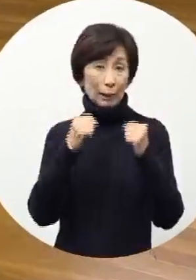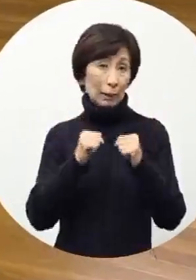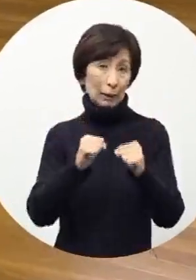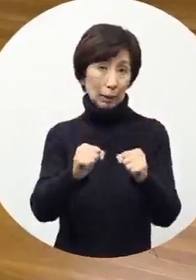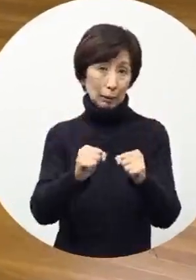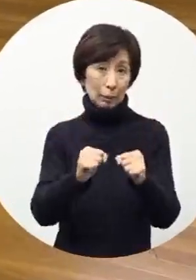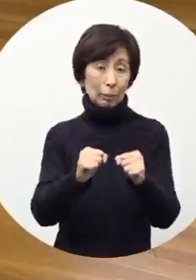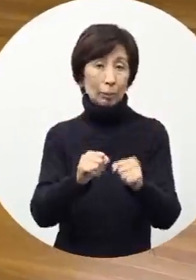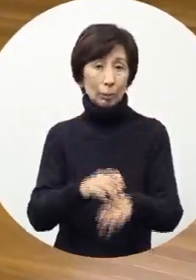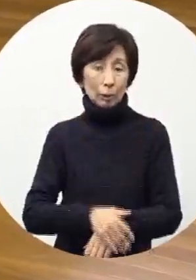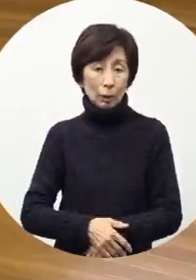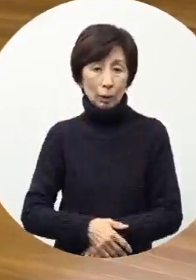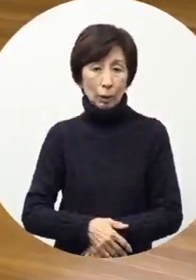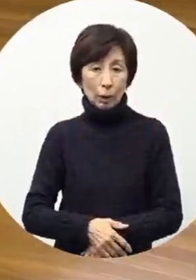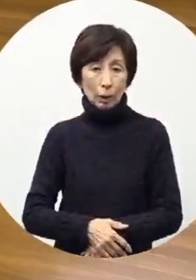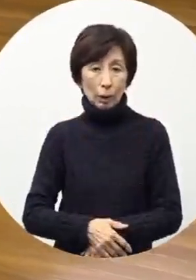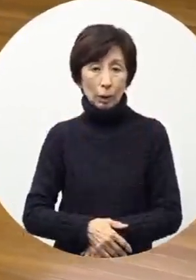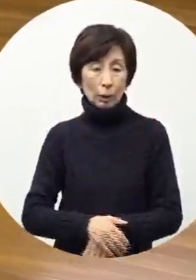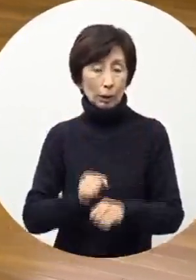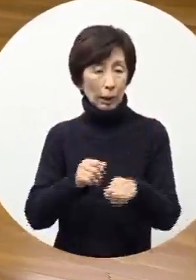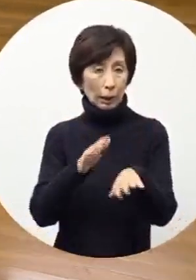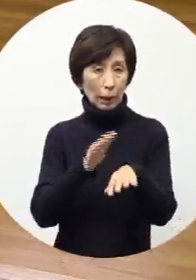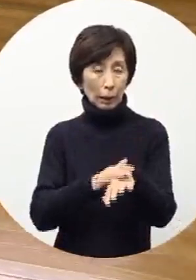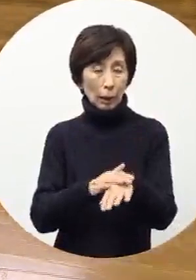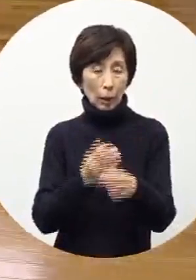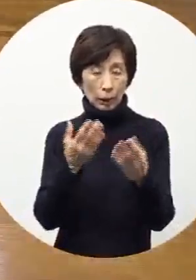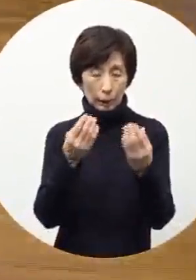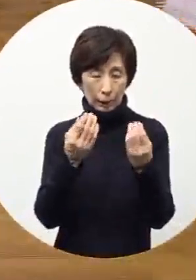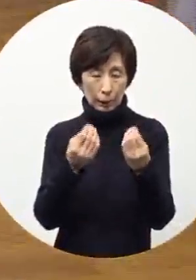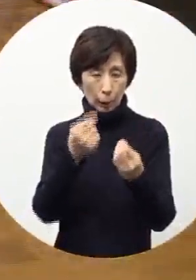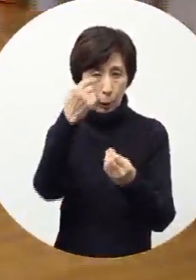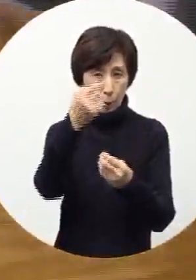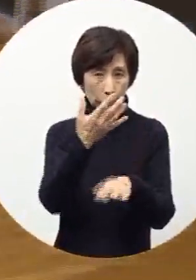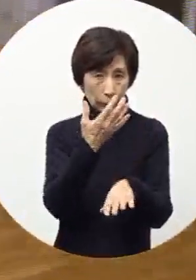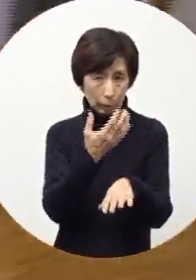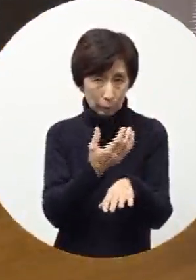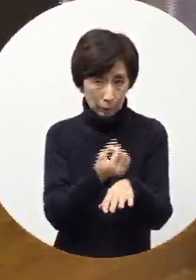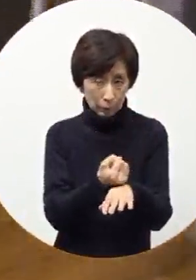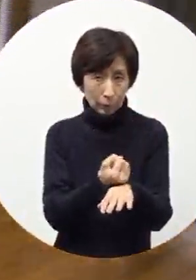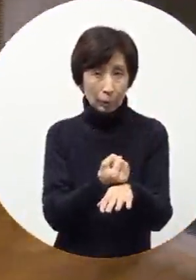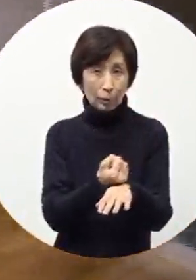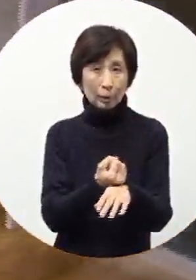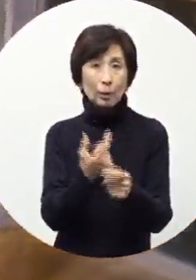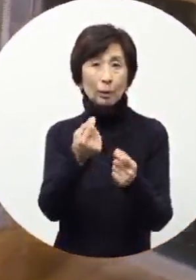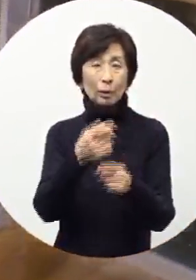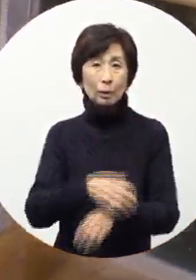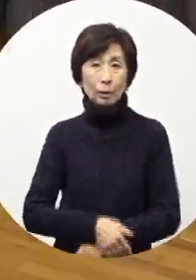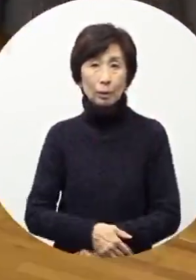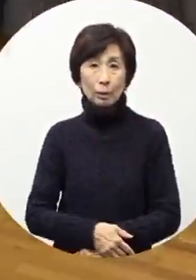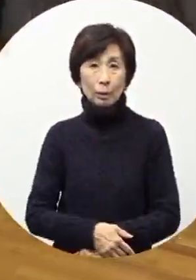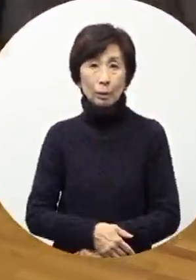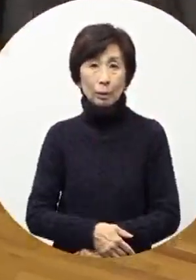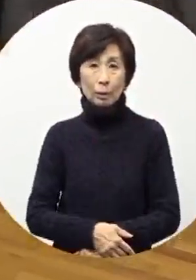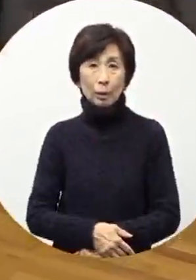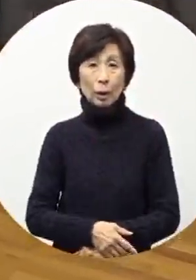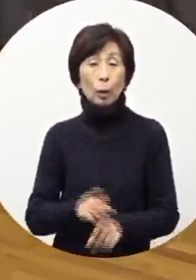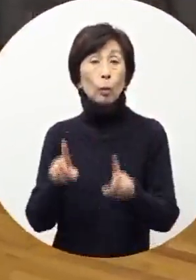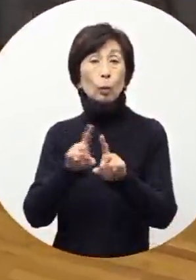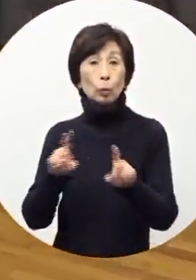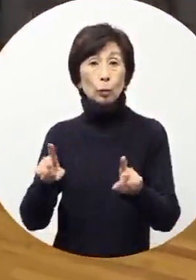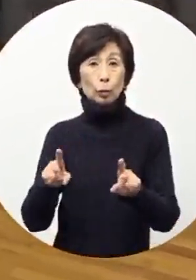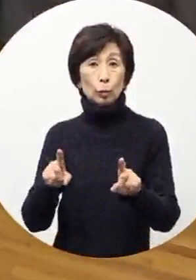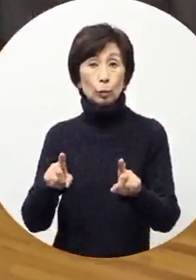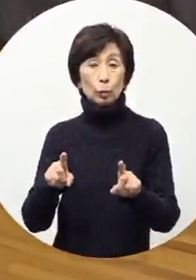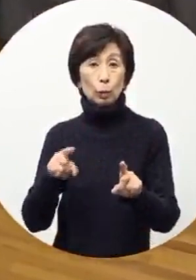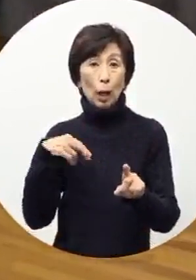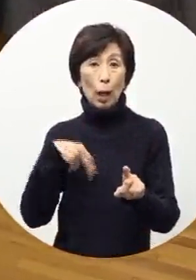ここでじゃあそのやり方をしっかり教えていただいて日常に組み込んでいけるっていうことですね。 は い、 通常ほとんどの方が体のこの横の中心線